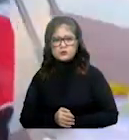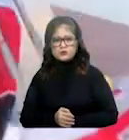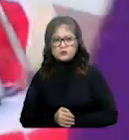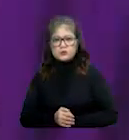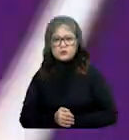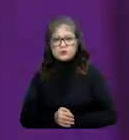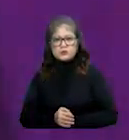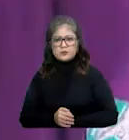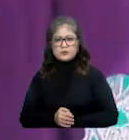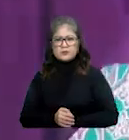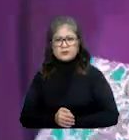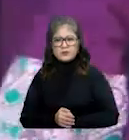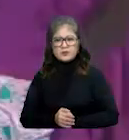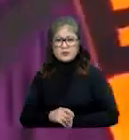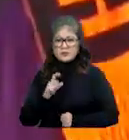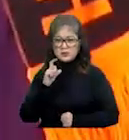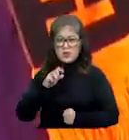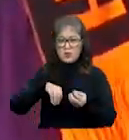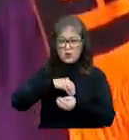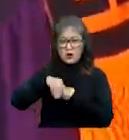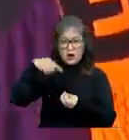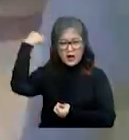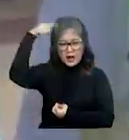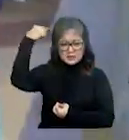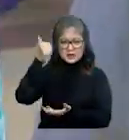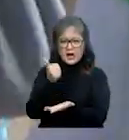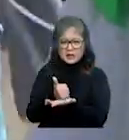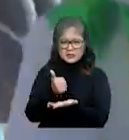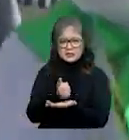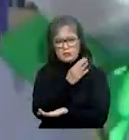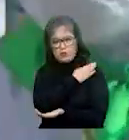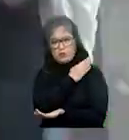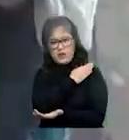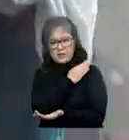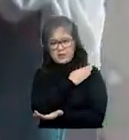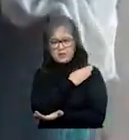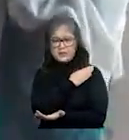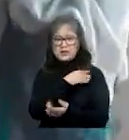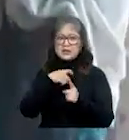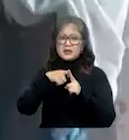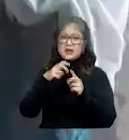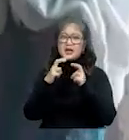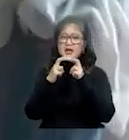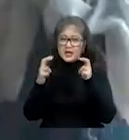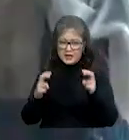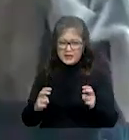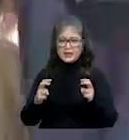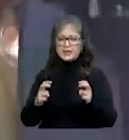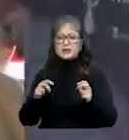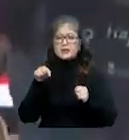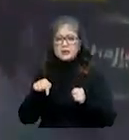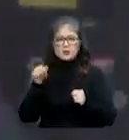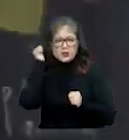Di antara ratusan jemaah calon haji kloter 30 asal Kabupaten Kediri, Jawa Timur yang tiba di Asrama Haji Sukolilo, Surabaya, terdapat seorang ibu